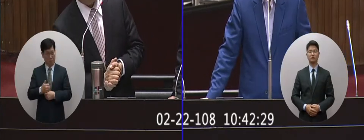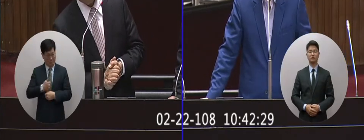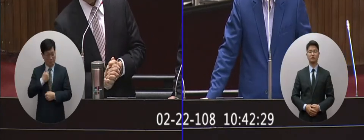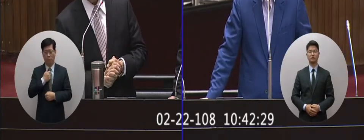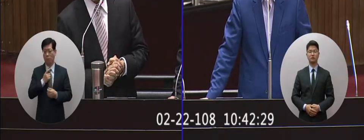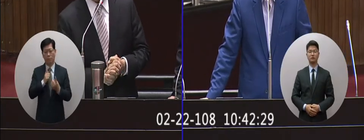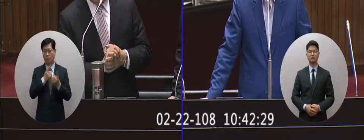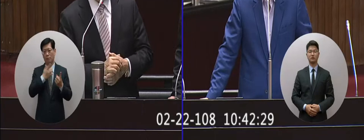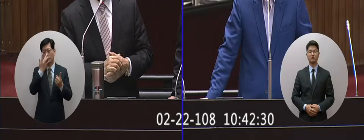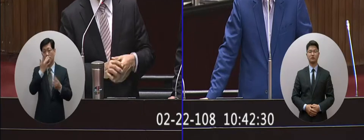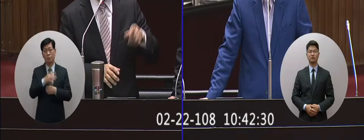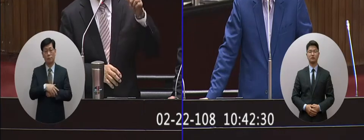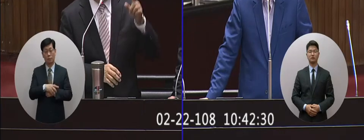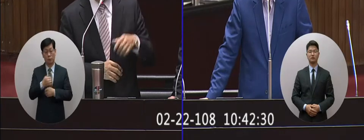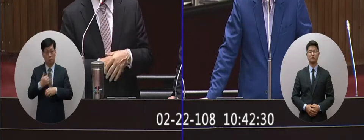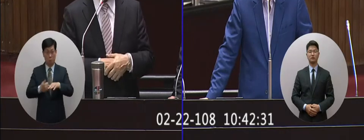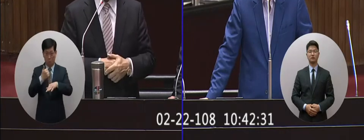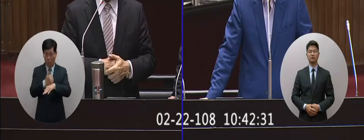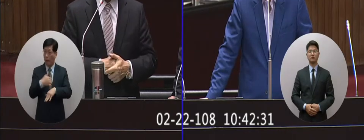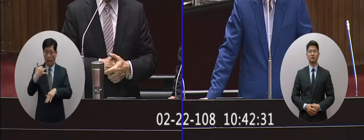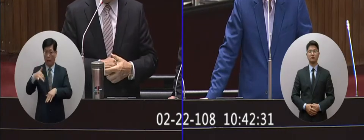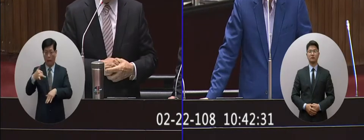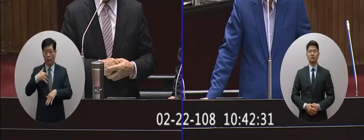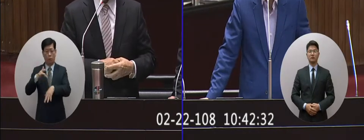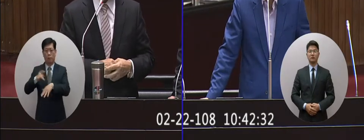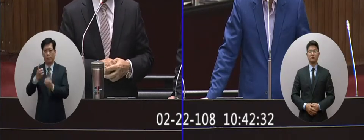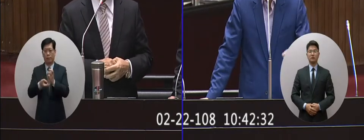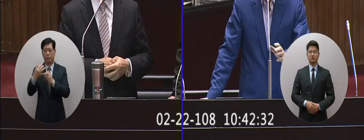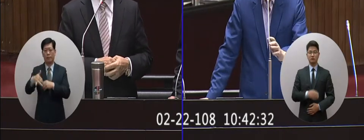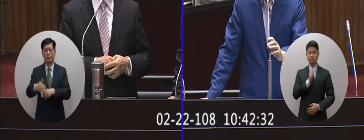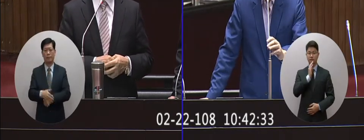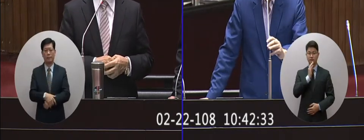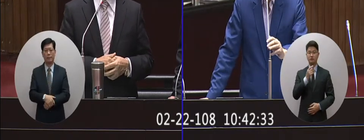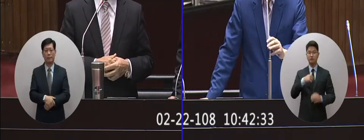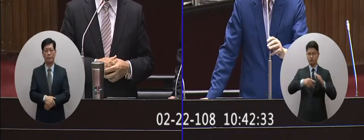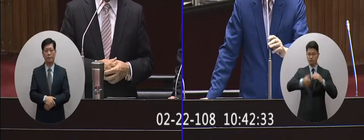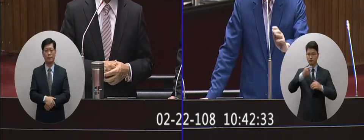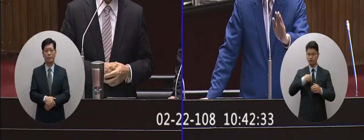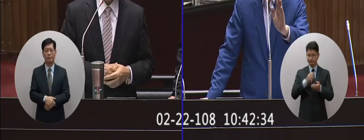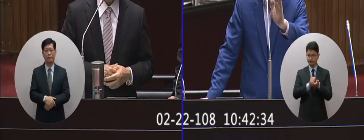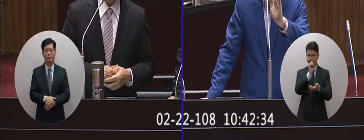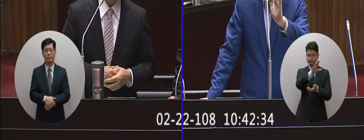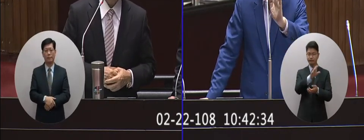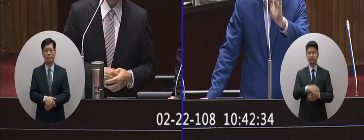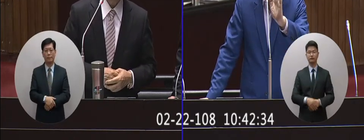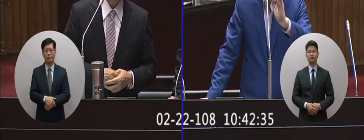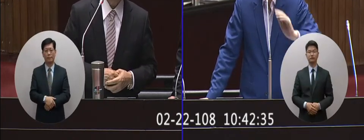不了解。那来的时候还没有了解到这么细。 是院长，我跟你讲啊，